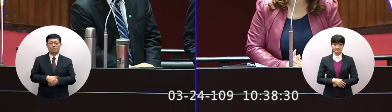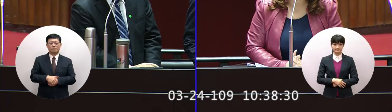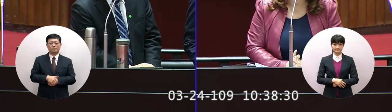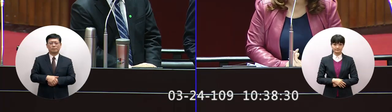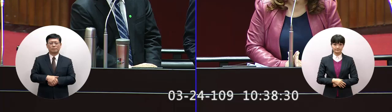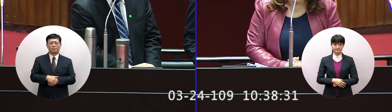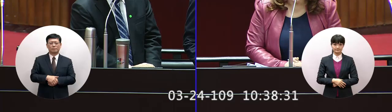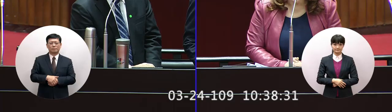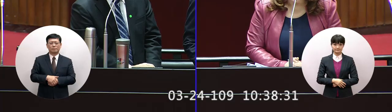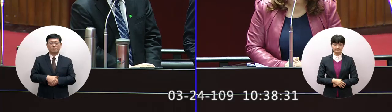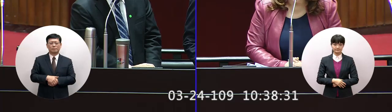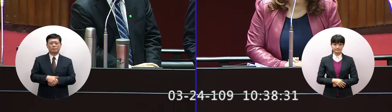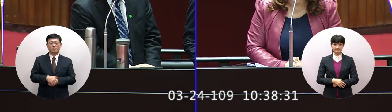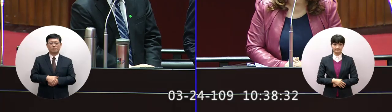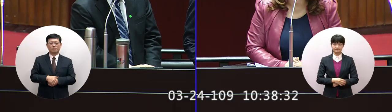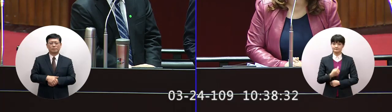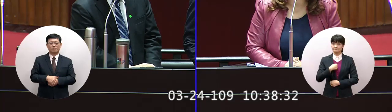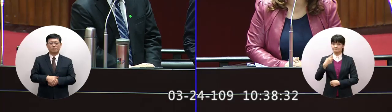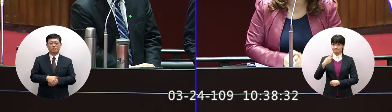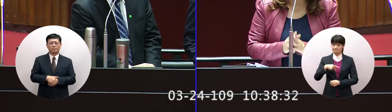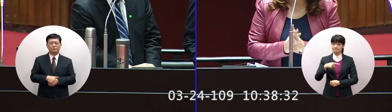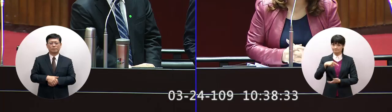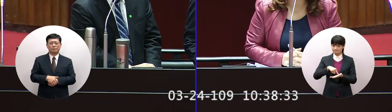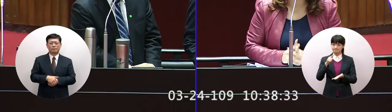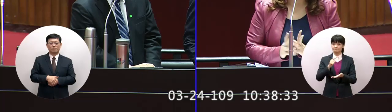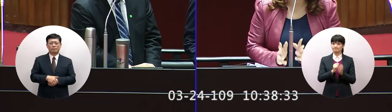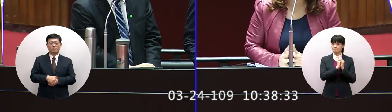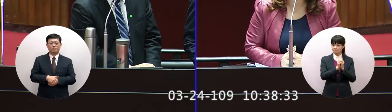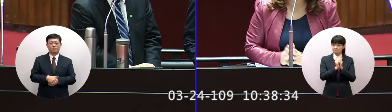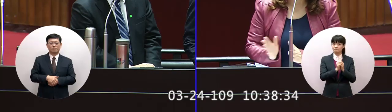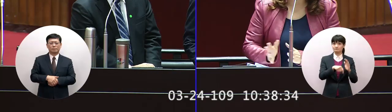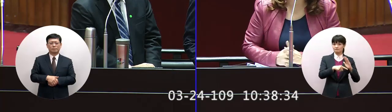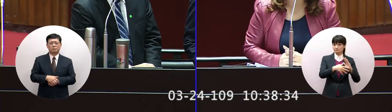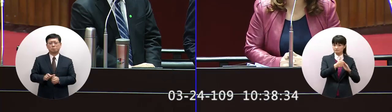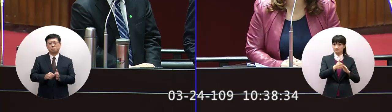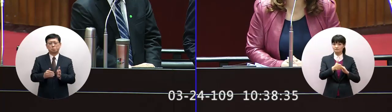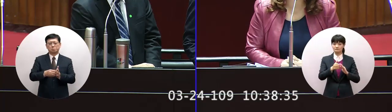里呢，本席就是再次的就是拜托我们院长，我们